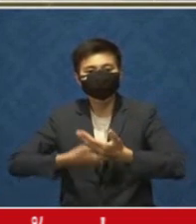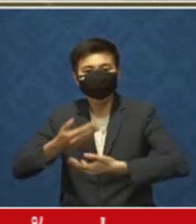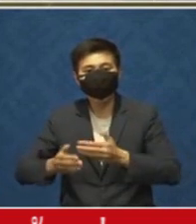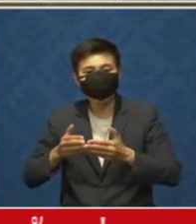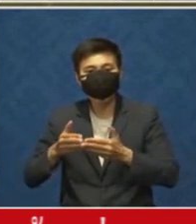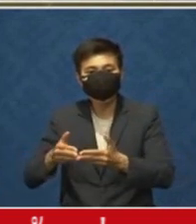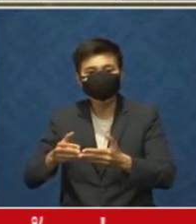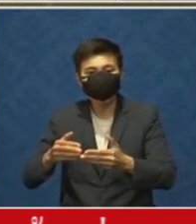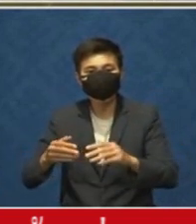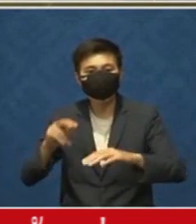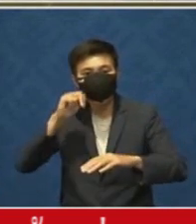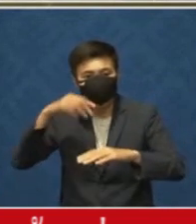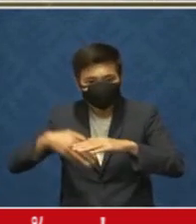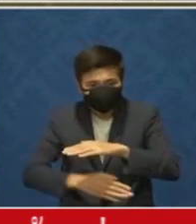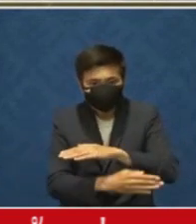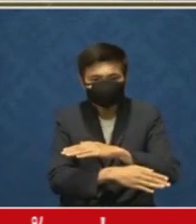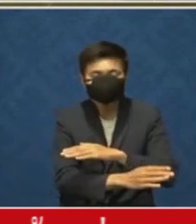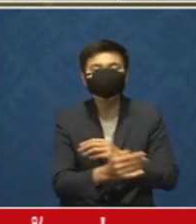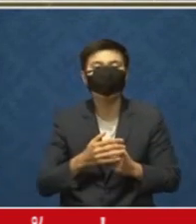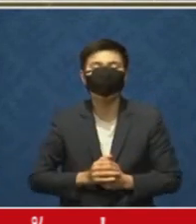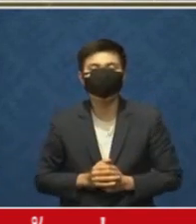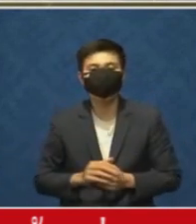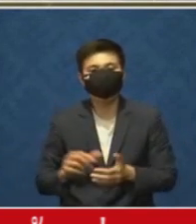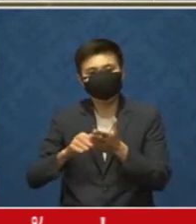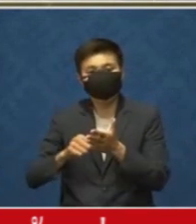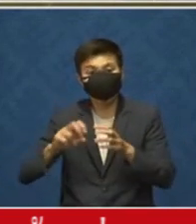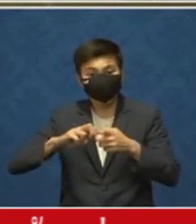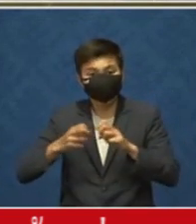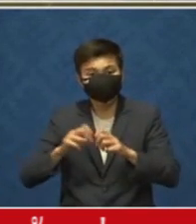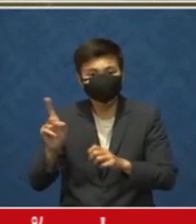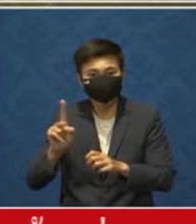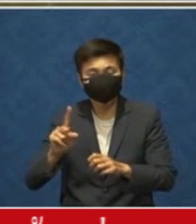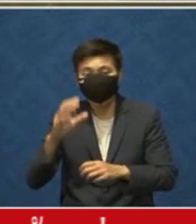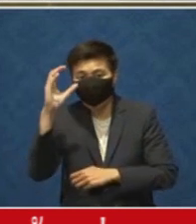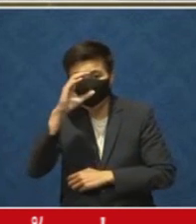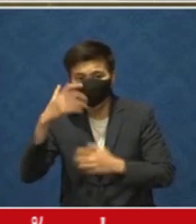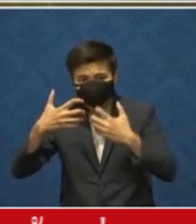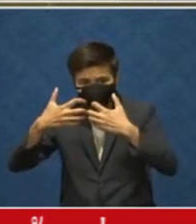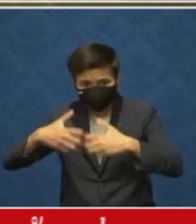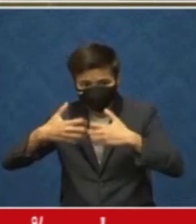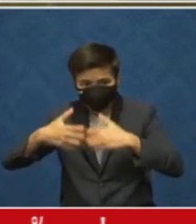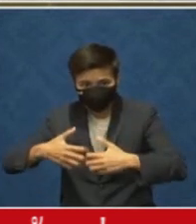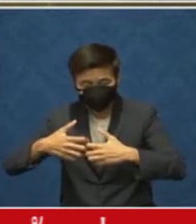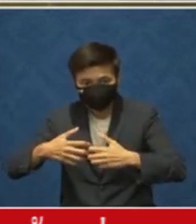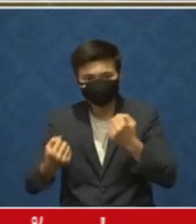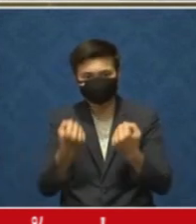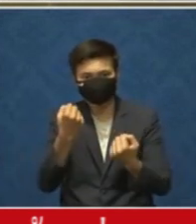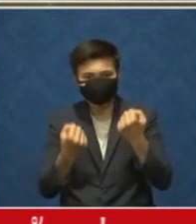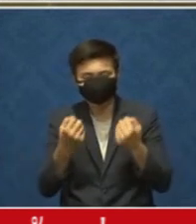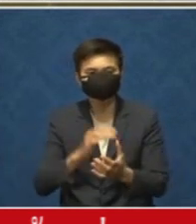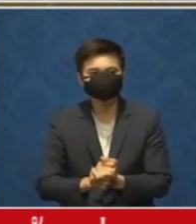นะครับเพื่อแก้ปัญหาในการจัดหาเครื่องยนต์โดยทางการ